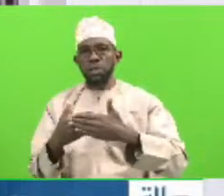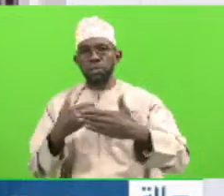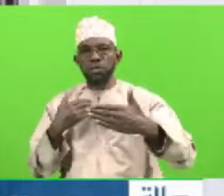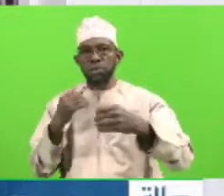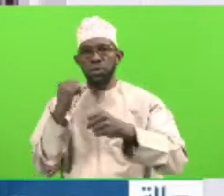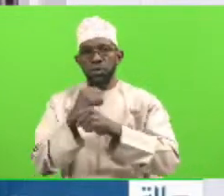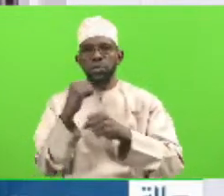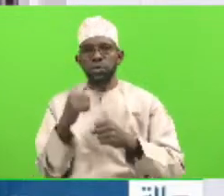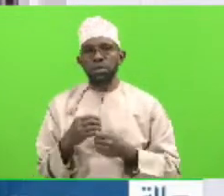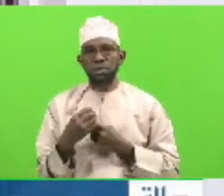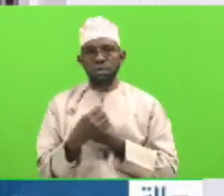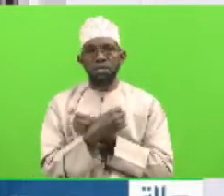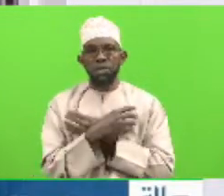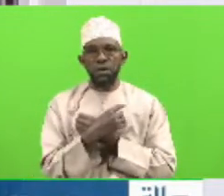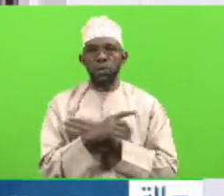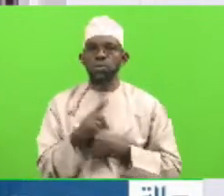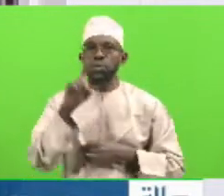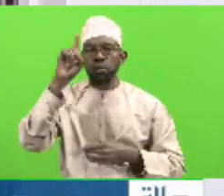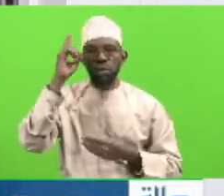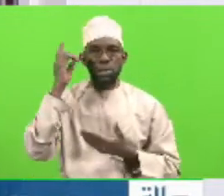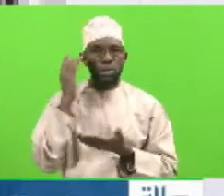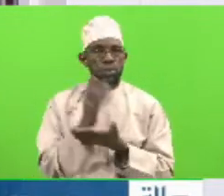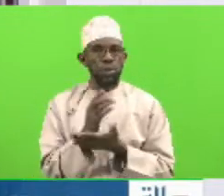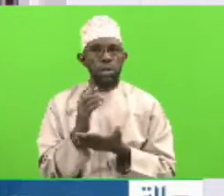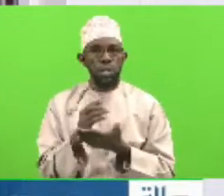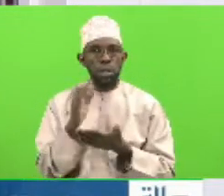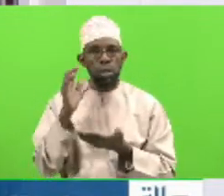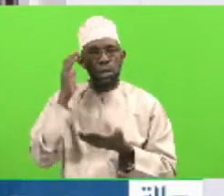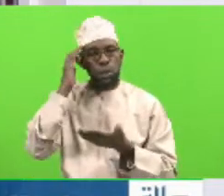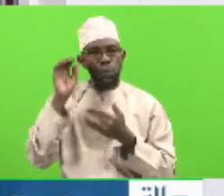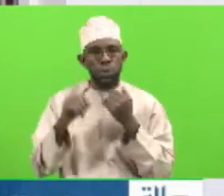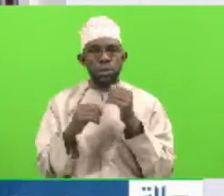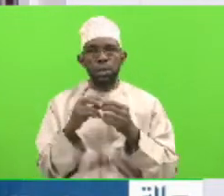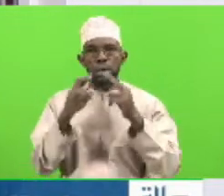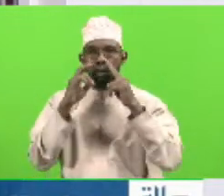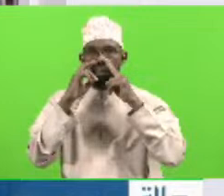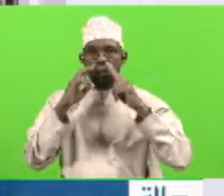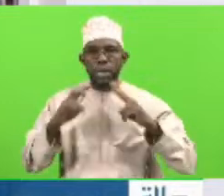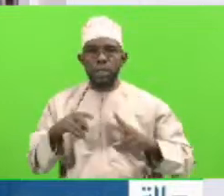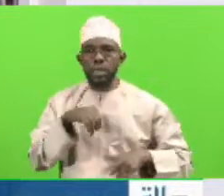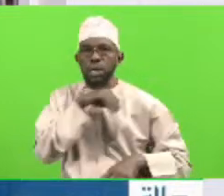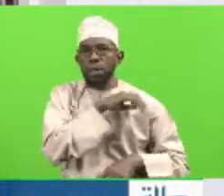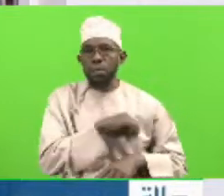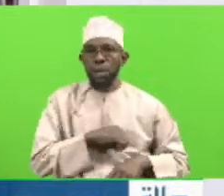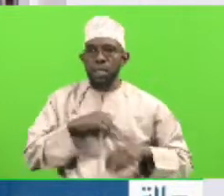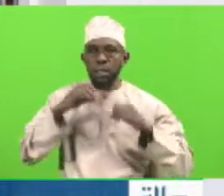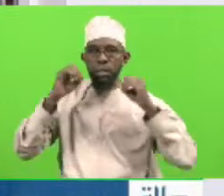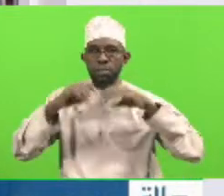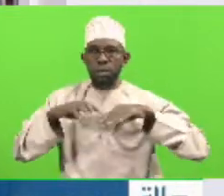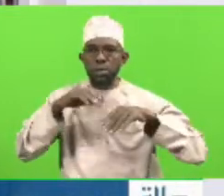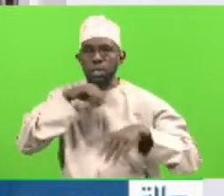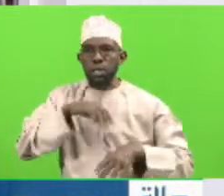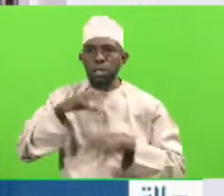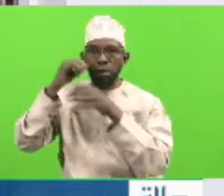لغد، واتقوا الله إن الله خبير بما تعملون. صلوا وسلموا على رسول الله، فقد